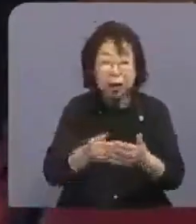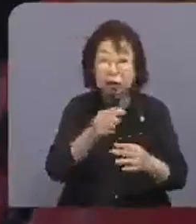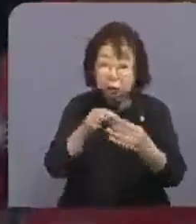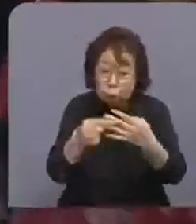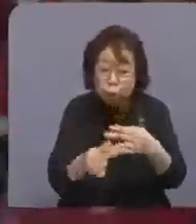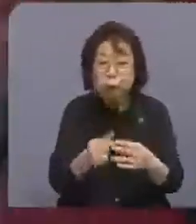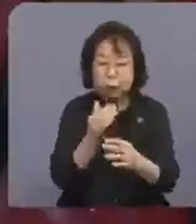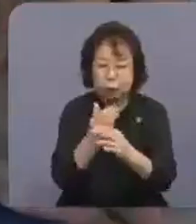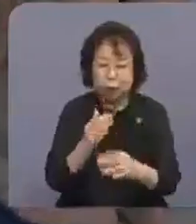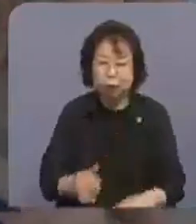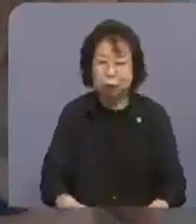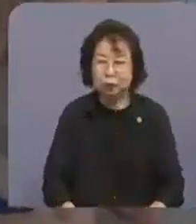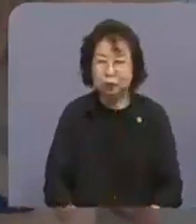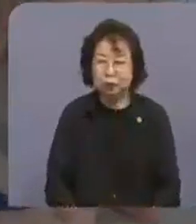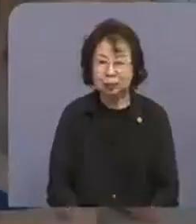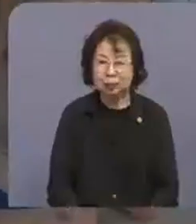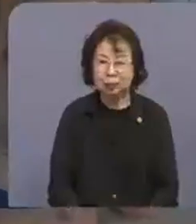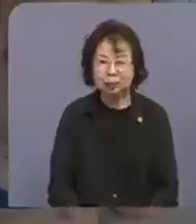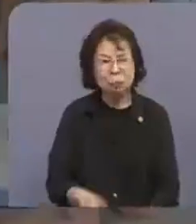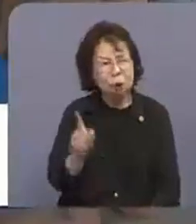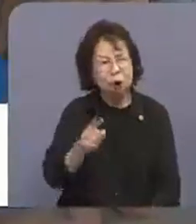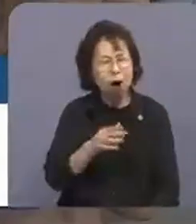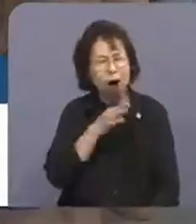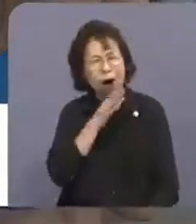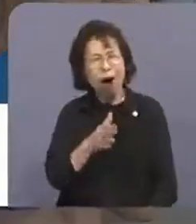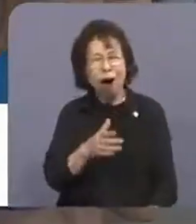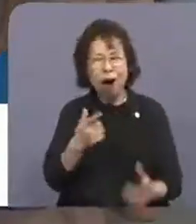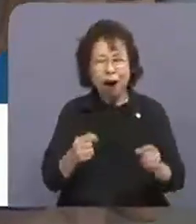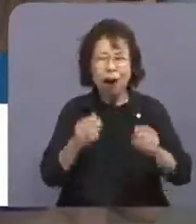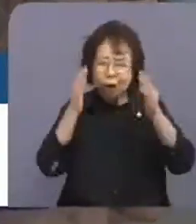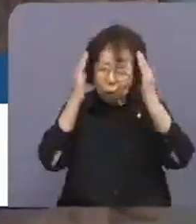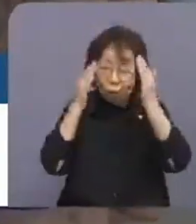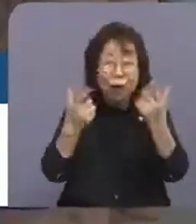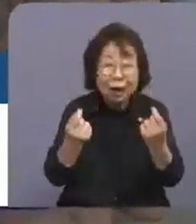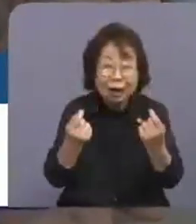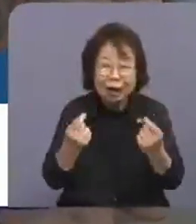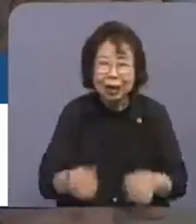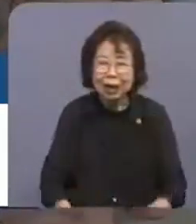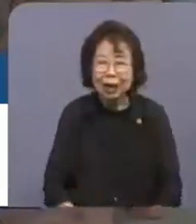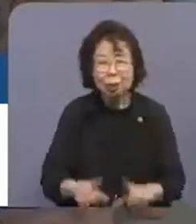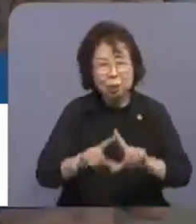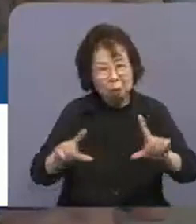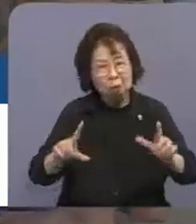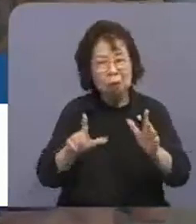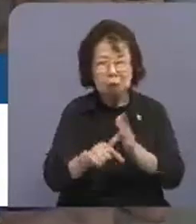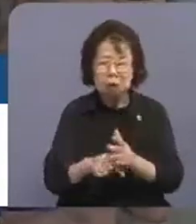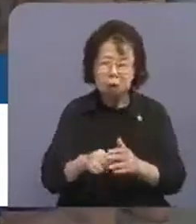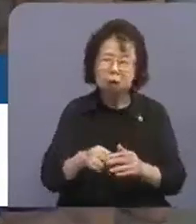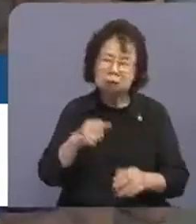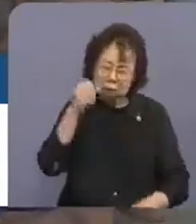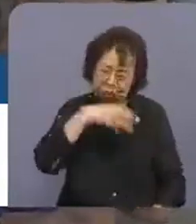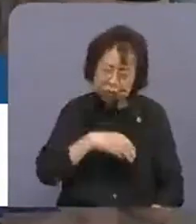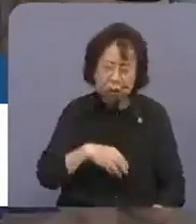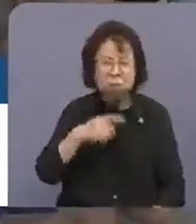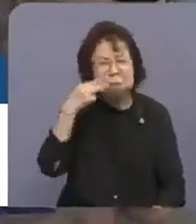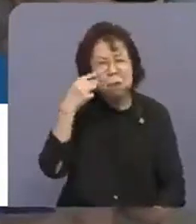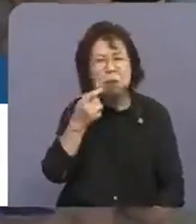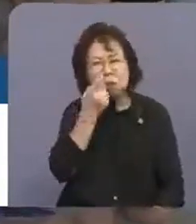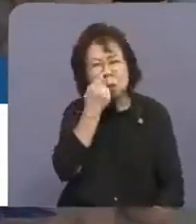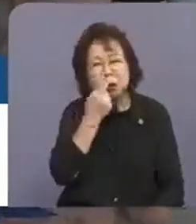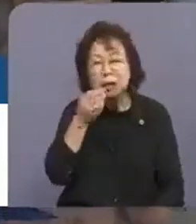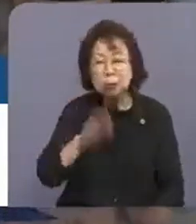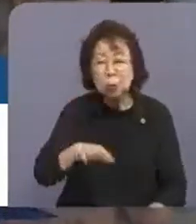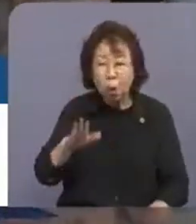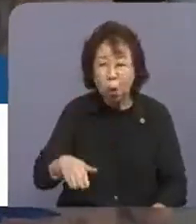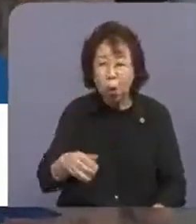하나입니다. 뭔가 색다른 공부인 것 같아요. 평소에는 그냥 문법 공부를 했는데 여기 와서